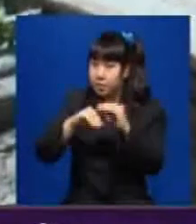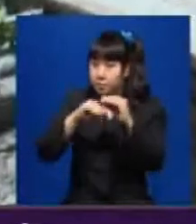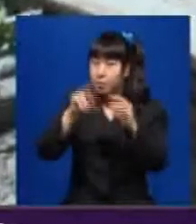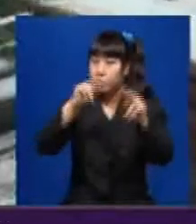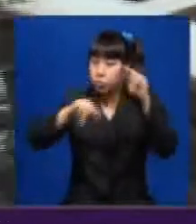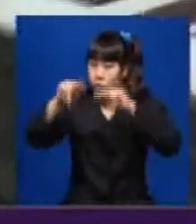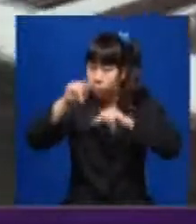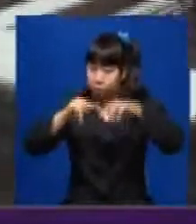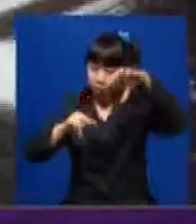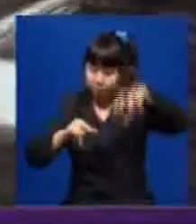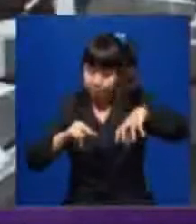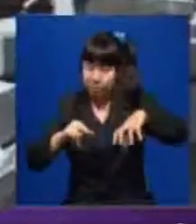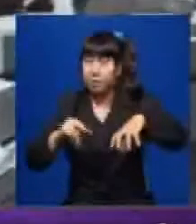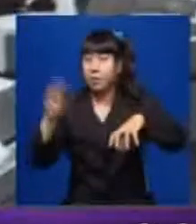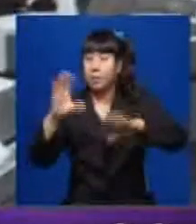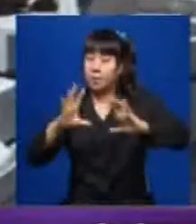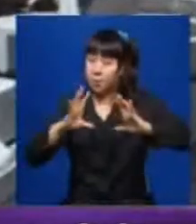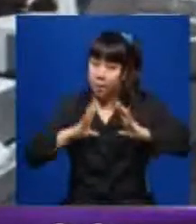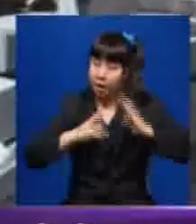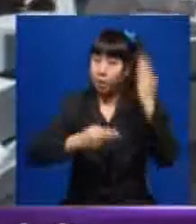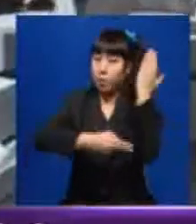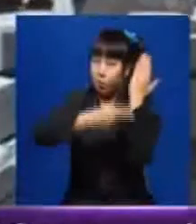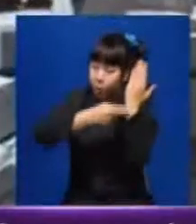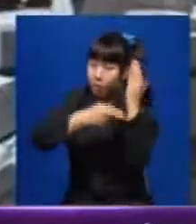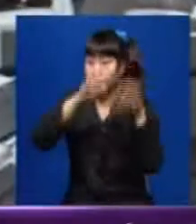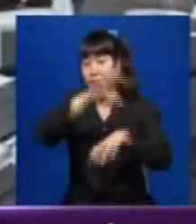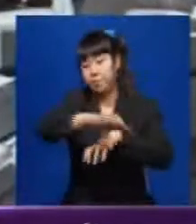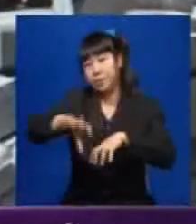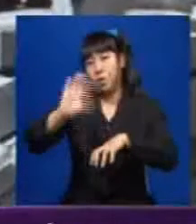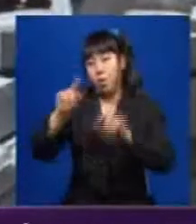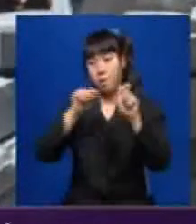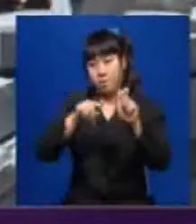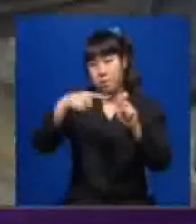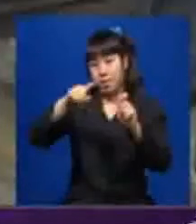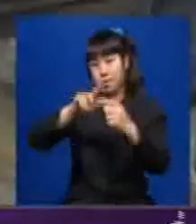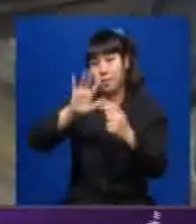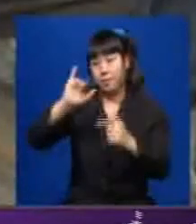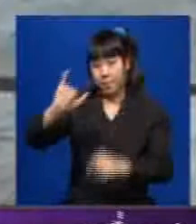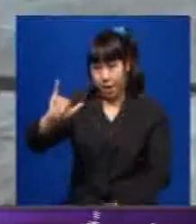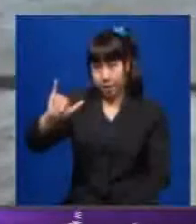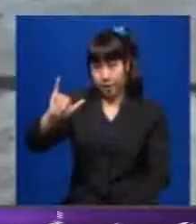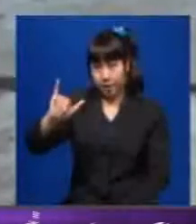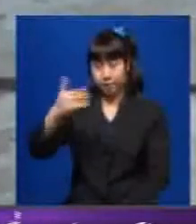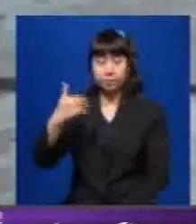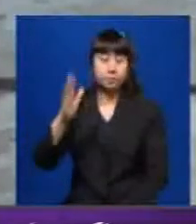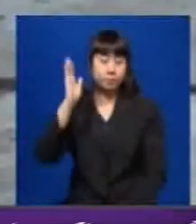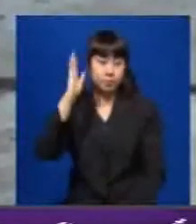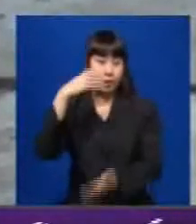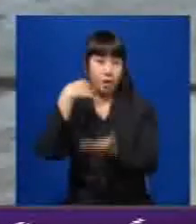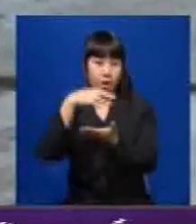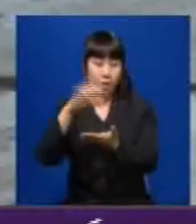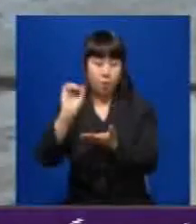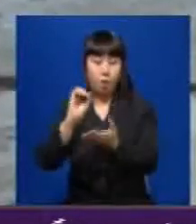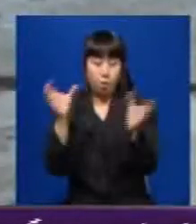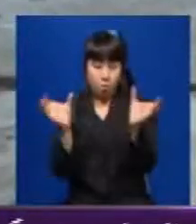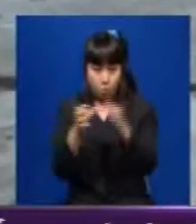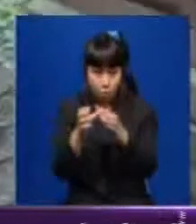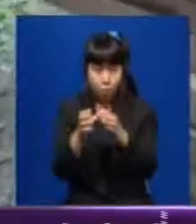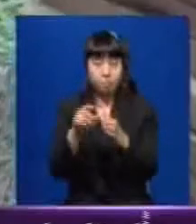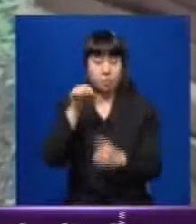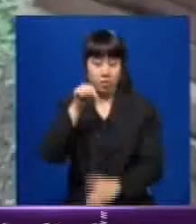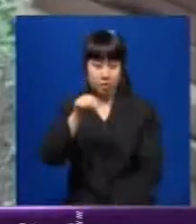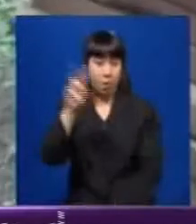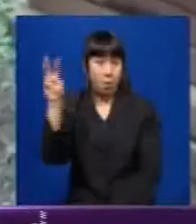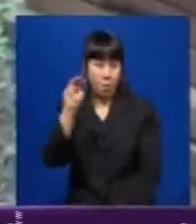ตรวจสอบสถานที่พักหรือรีสอร์ทอื่นๆของอำเภอปายด้วยนายธัญญาเนติธรรมกุลกล่าวเพิ่มเติมว่ากลุ่มขบวนการ